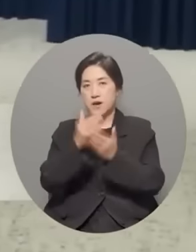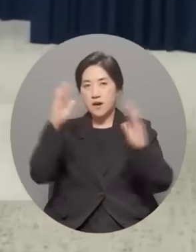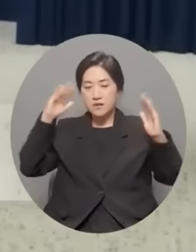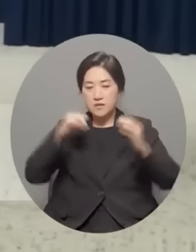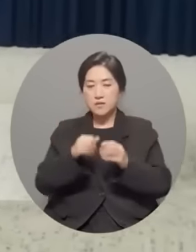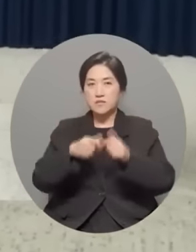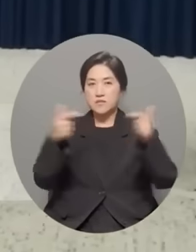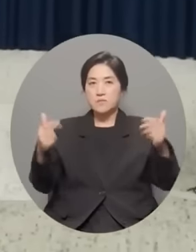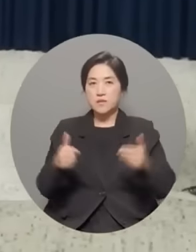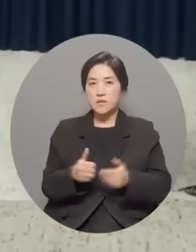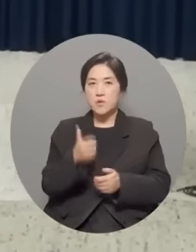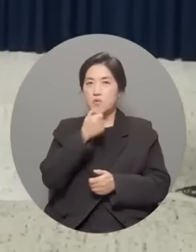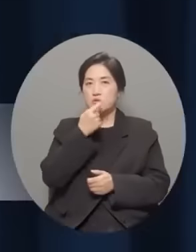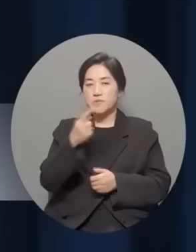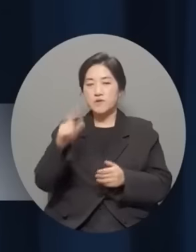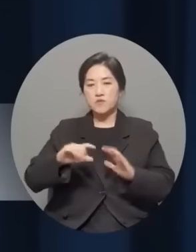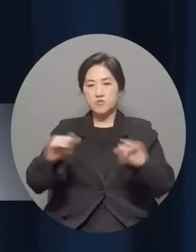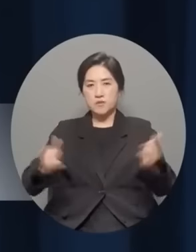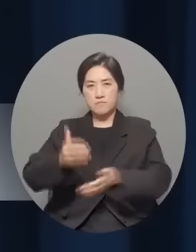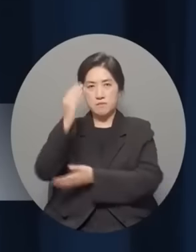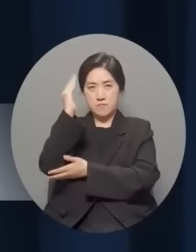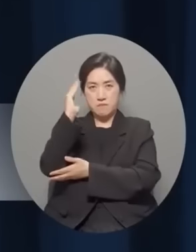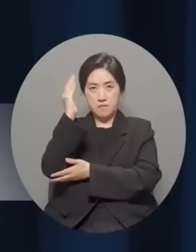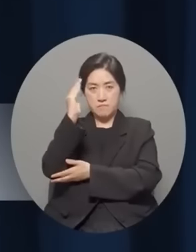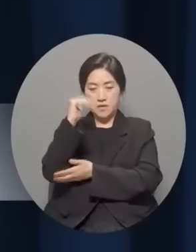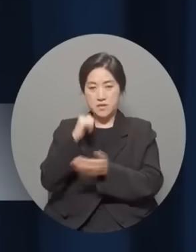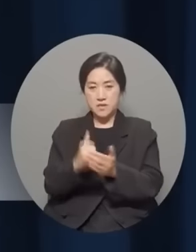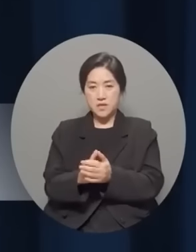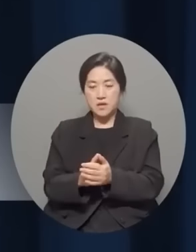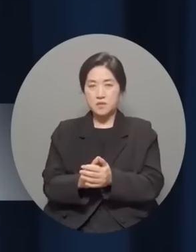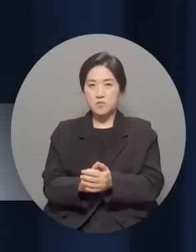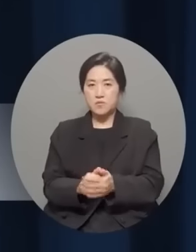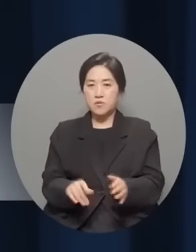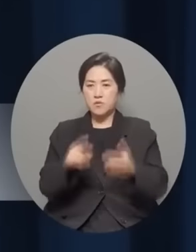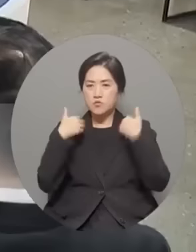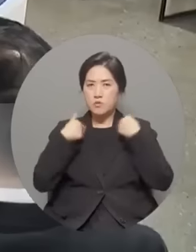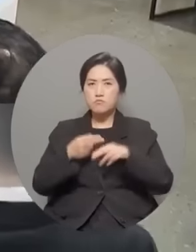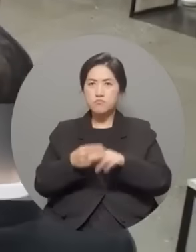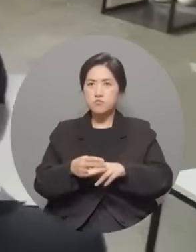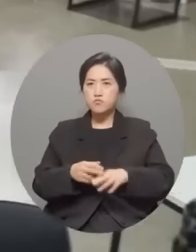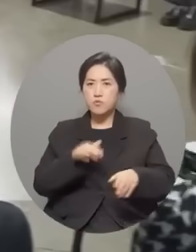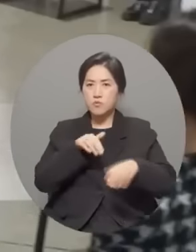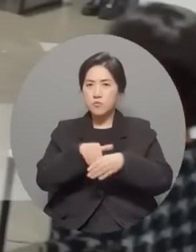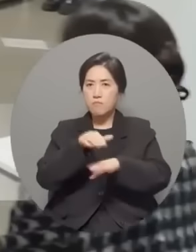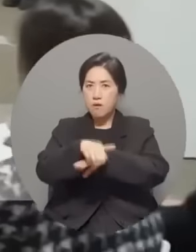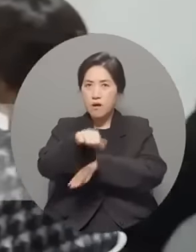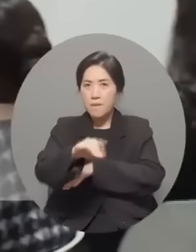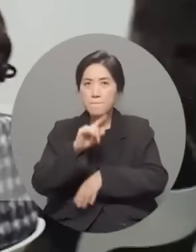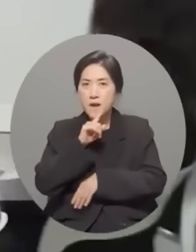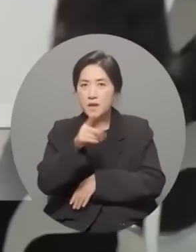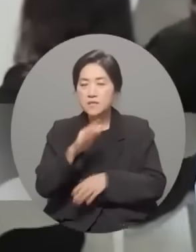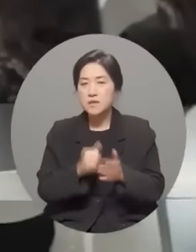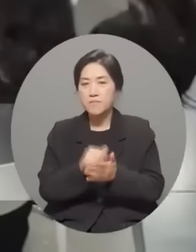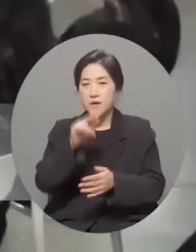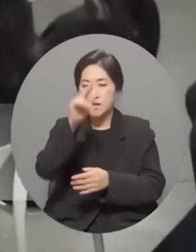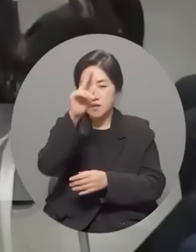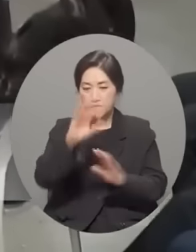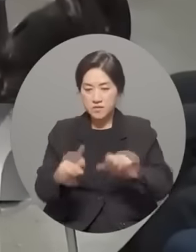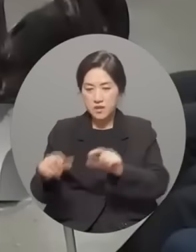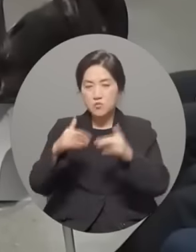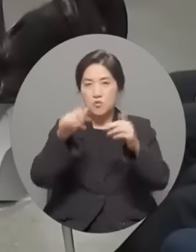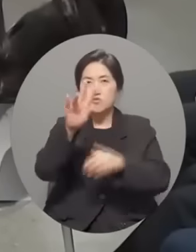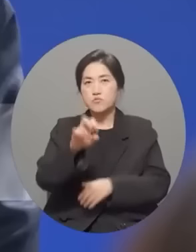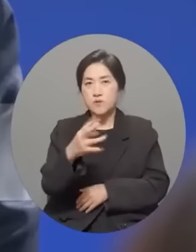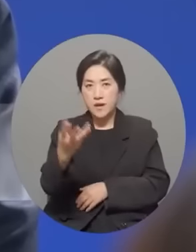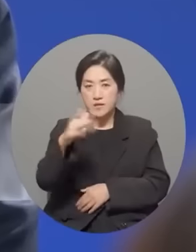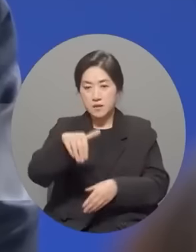대한 51분간의 대국민 담화, 관권 선거 논란에도 24차례나 민생 토론회를 이어갔지만